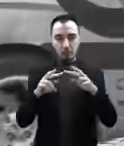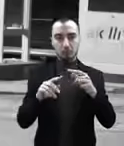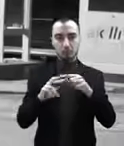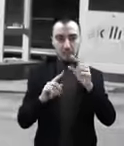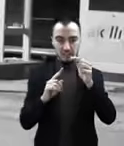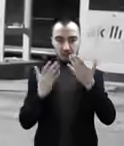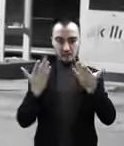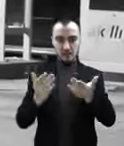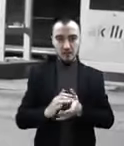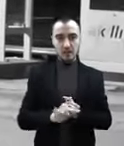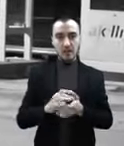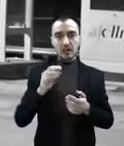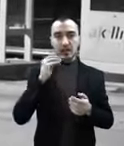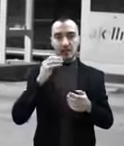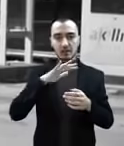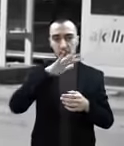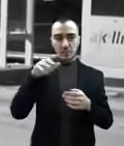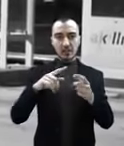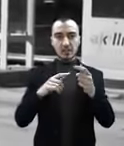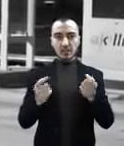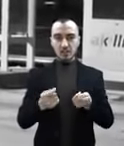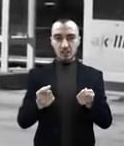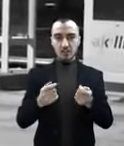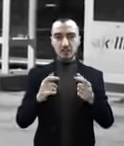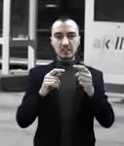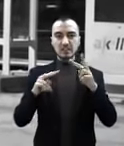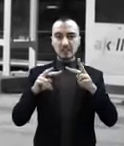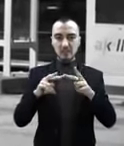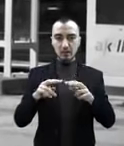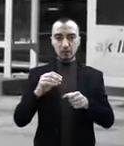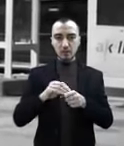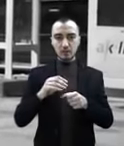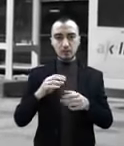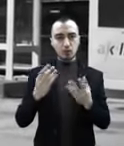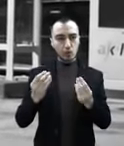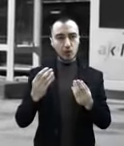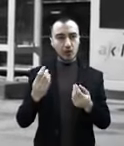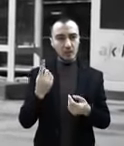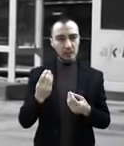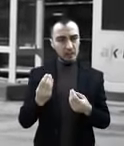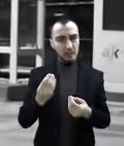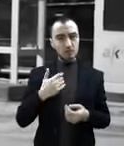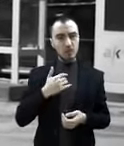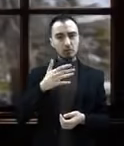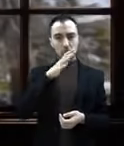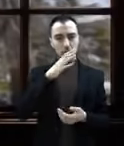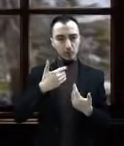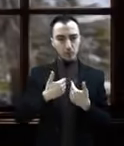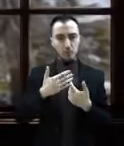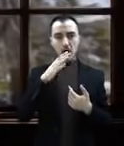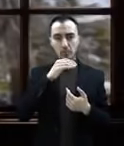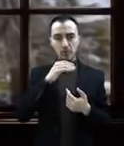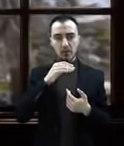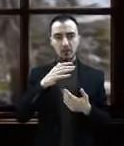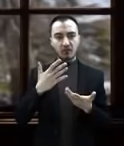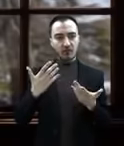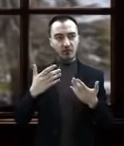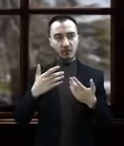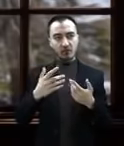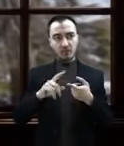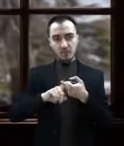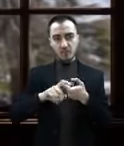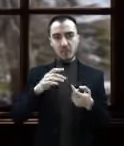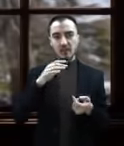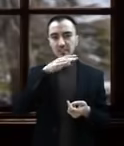iyi biliyor ve anlıyorum. Emekli ve yaşlarımızın arzuladıkları huzur ve mutluluğu yüreğimde hissediyorum. Her